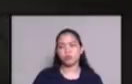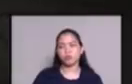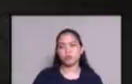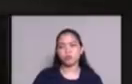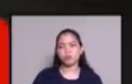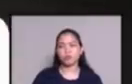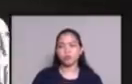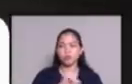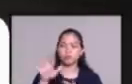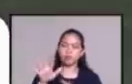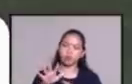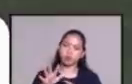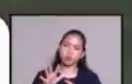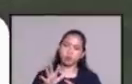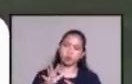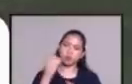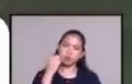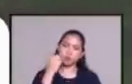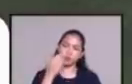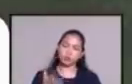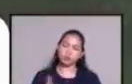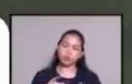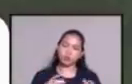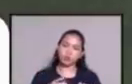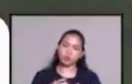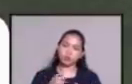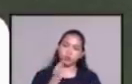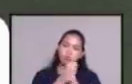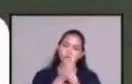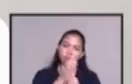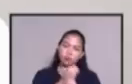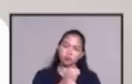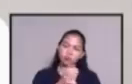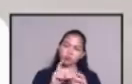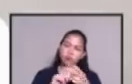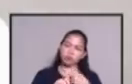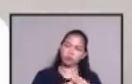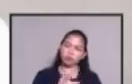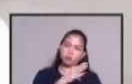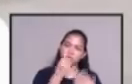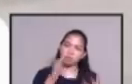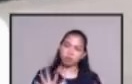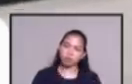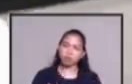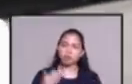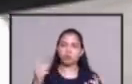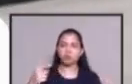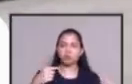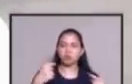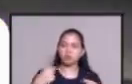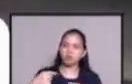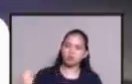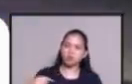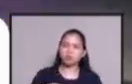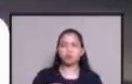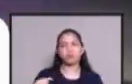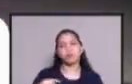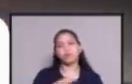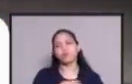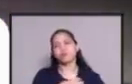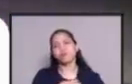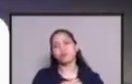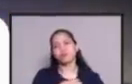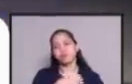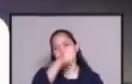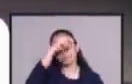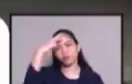Naggalat sa kalsada ang bangkay ng 3 miyembro umano ng Esyo Carnapping at Gun for Hire Group. Matapos makainkwentro ang mga pulis sa barangay Inarawan,